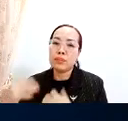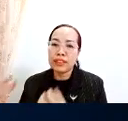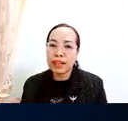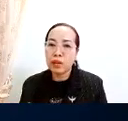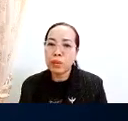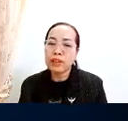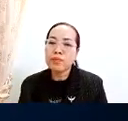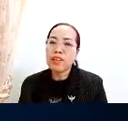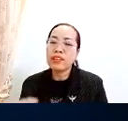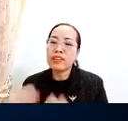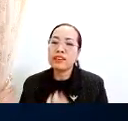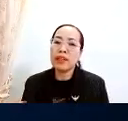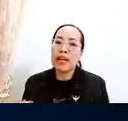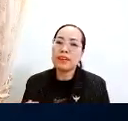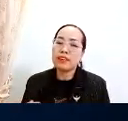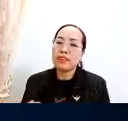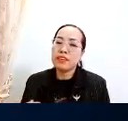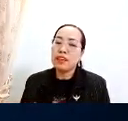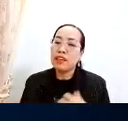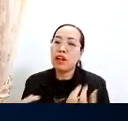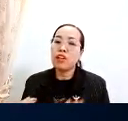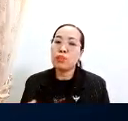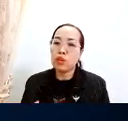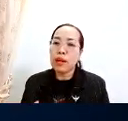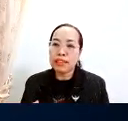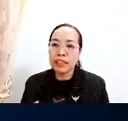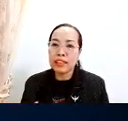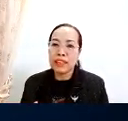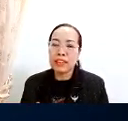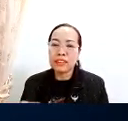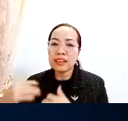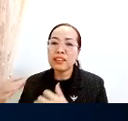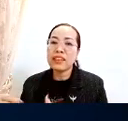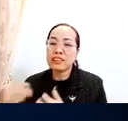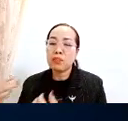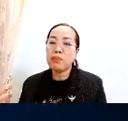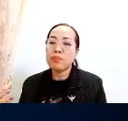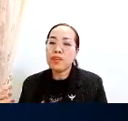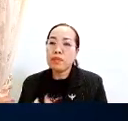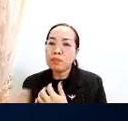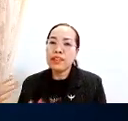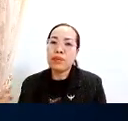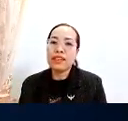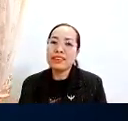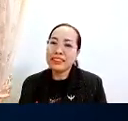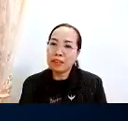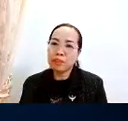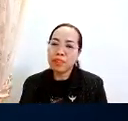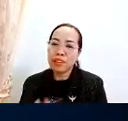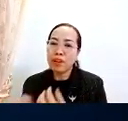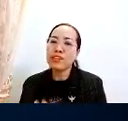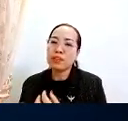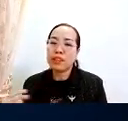salon sao mai ca covid cứ niệm nhom mình ăn rồi chấm nổ bàn tay chả chẳng cứ nếu trong miên ở vậy đây chấm